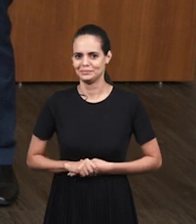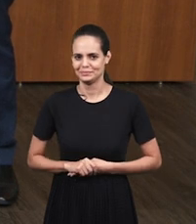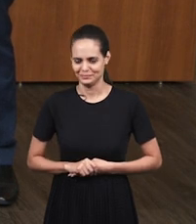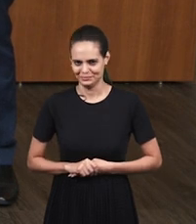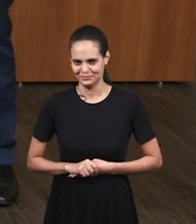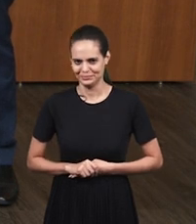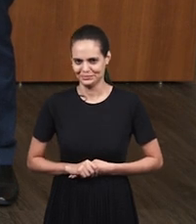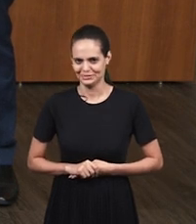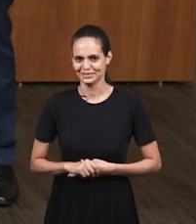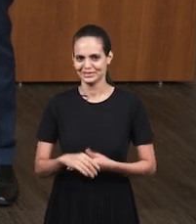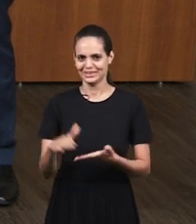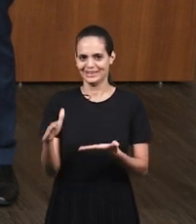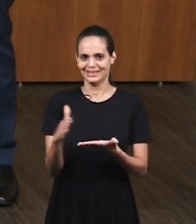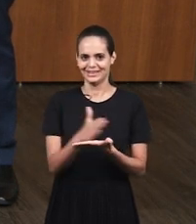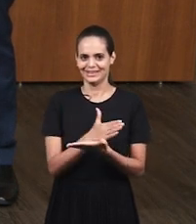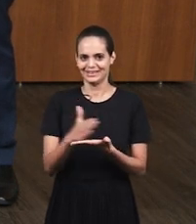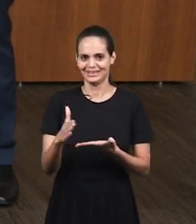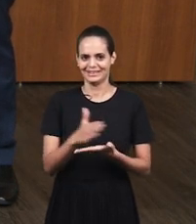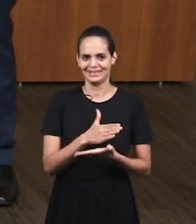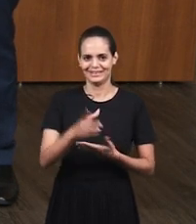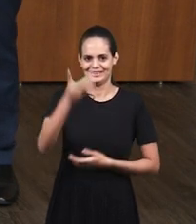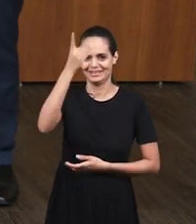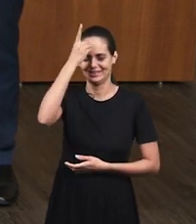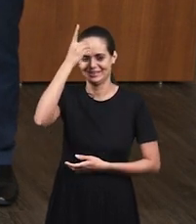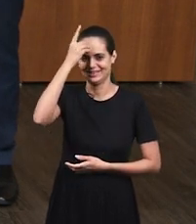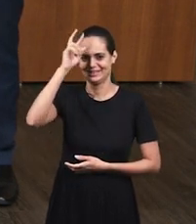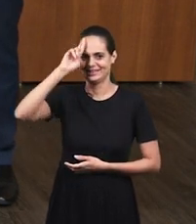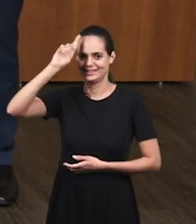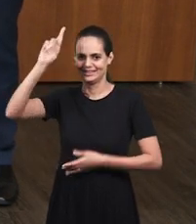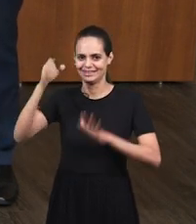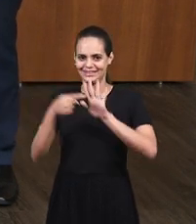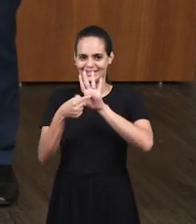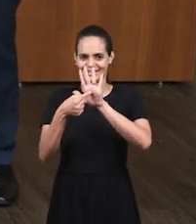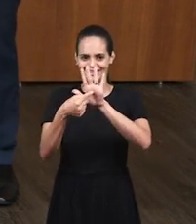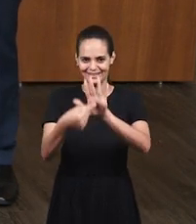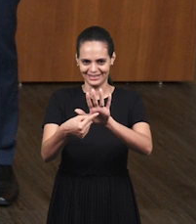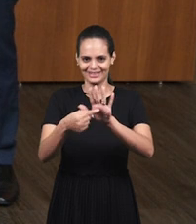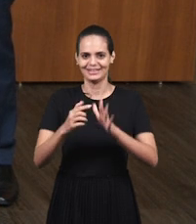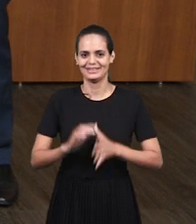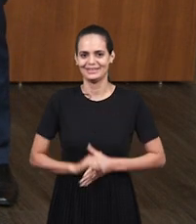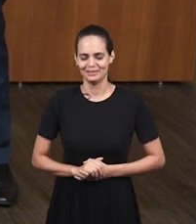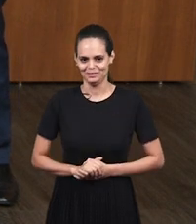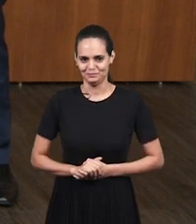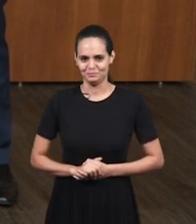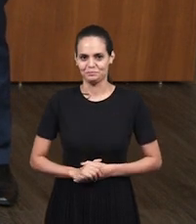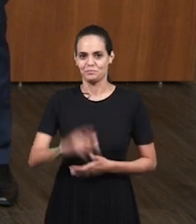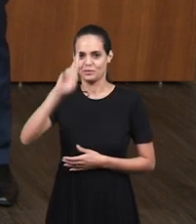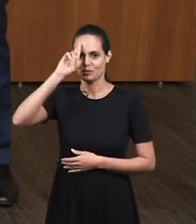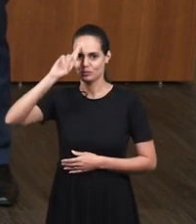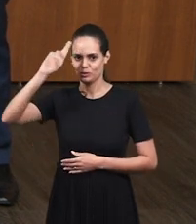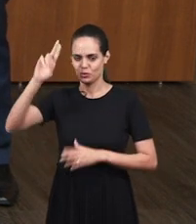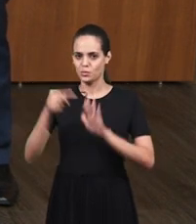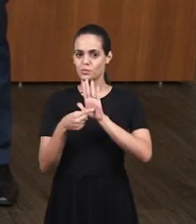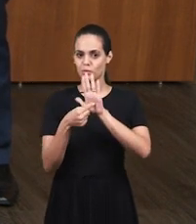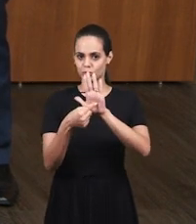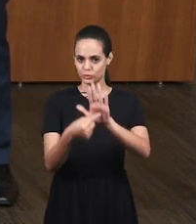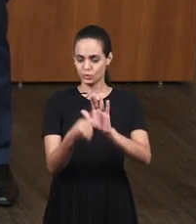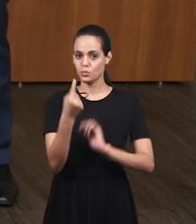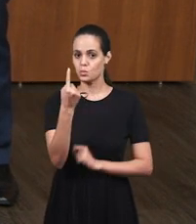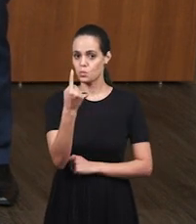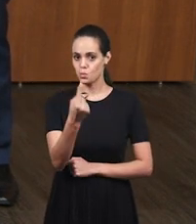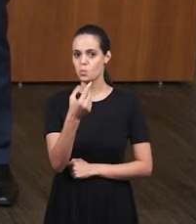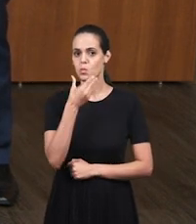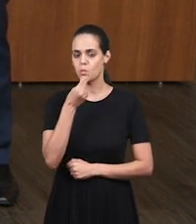длиться наше изучение. Мы поделимся некоторыми знамениями, которые Бог дал. Господь дал откровение об